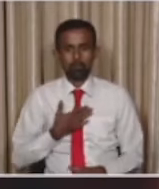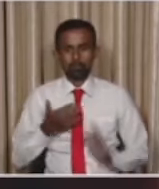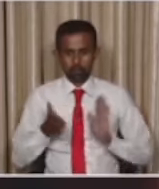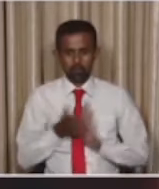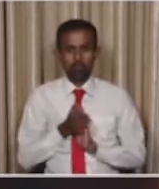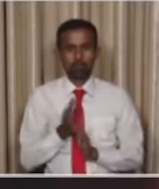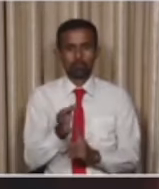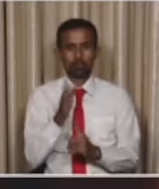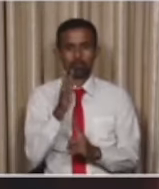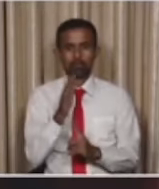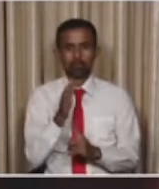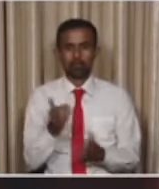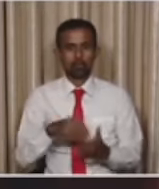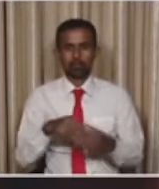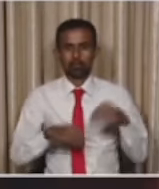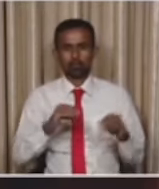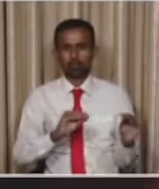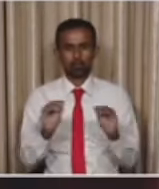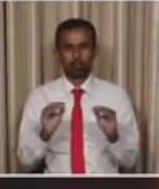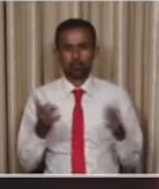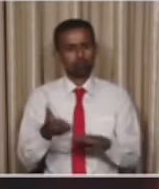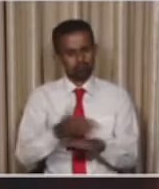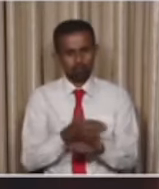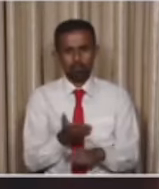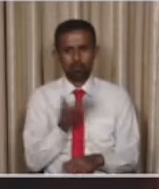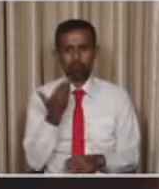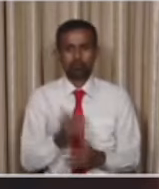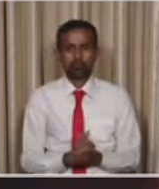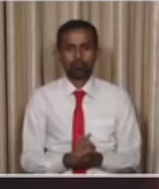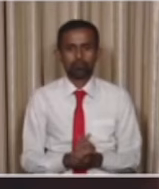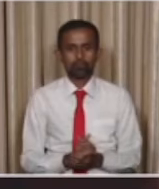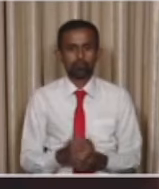දැන් ජනාධිපතිතුමාට ආයේ ඡන්දේ කල් දාන්න ඕන නැහැ. කලින් තියාගන්න ඕන අපි.